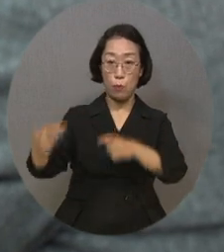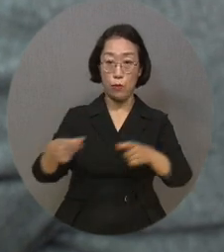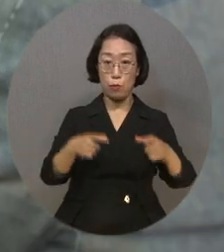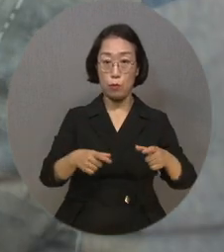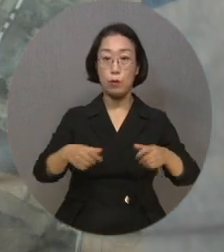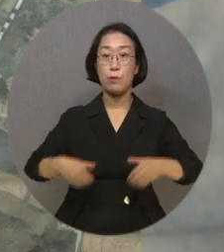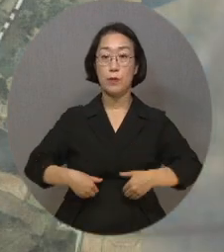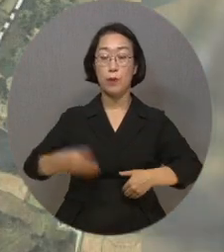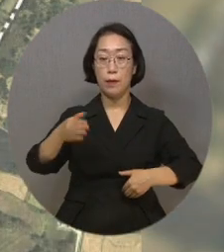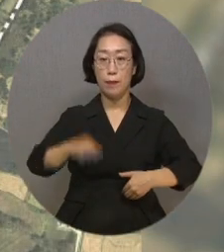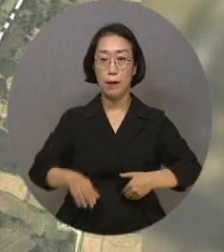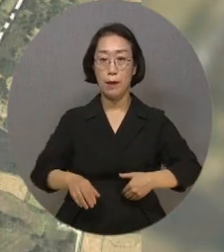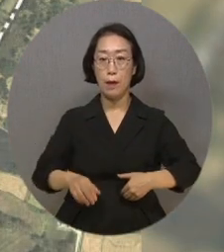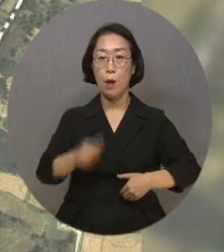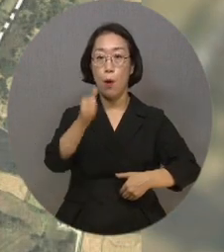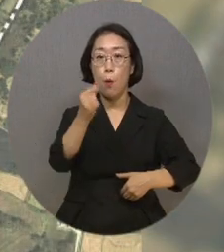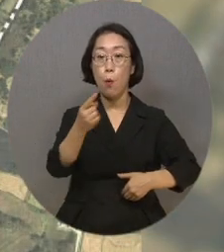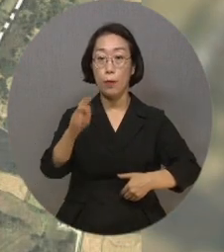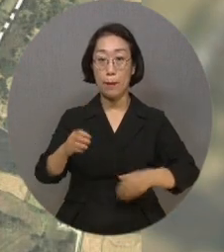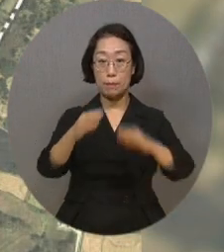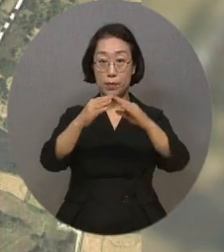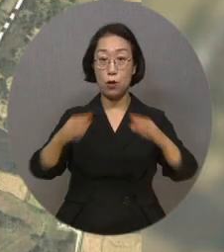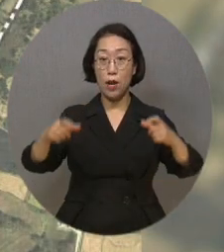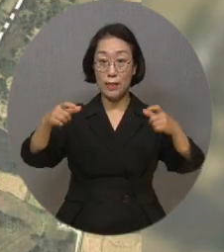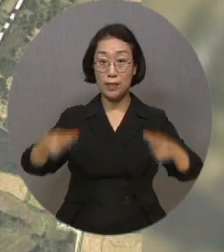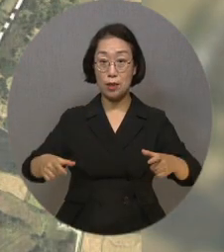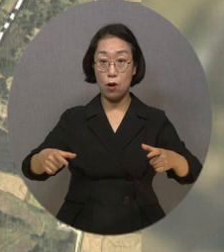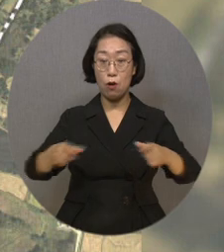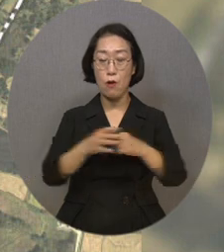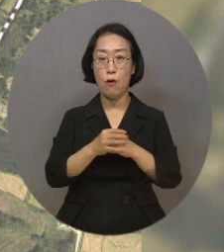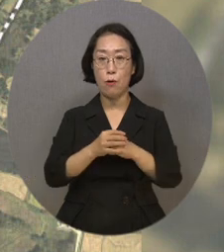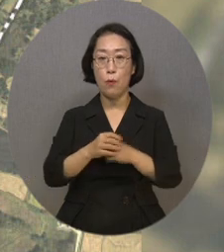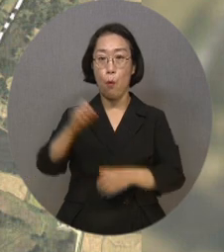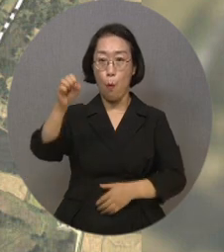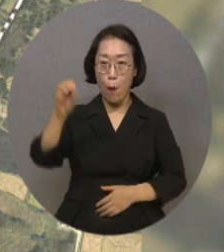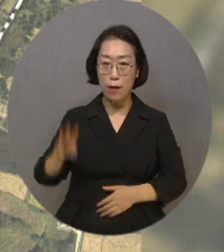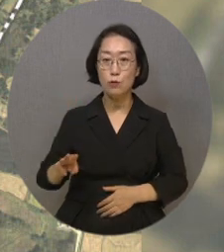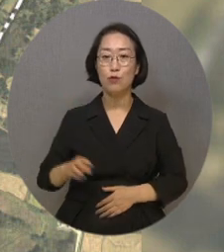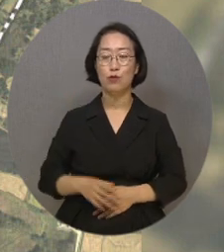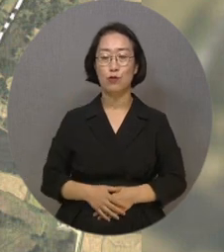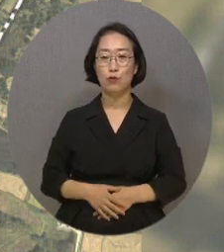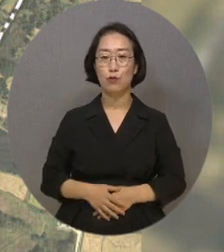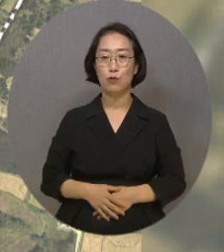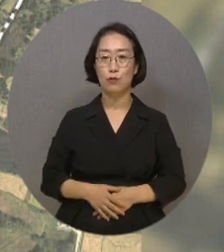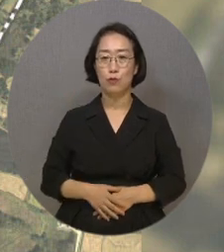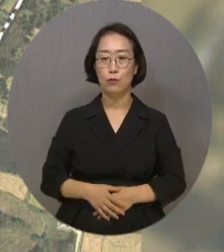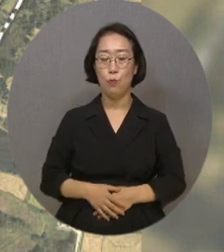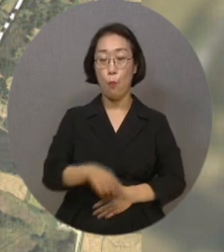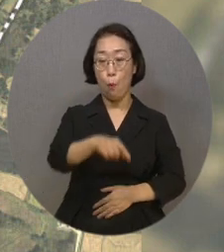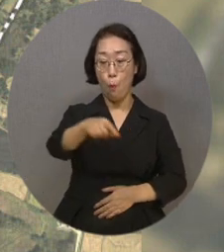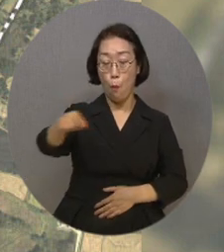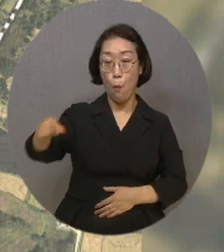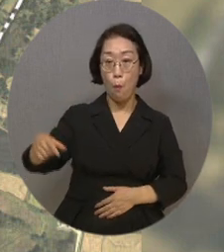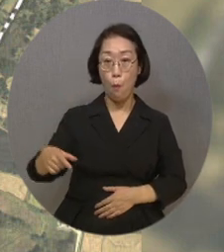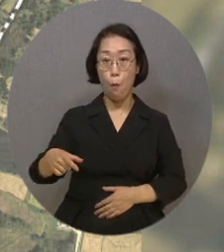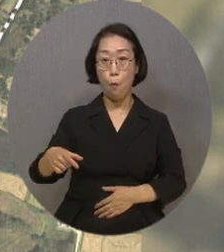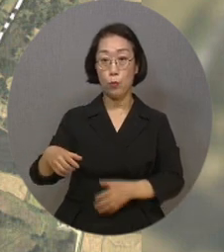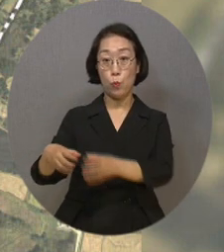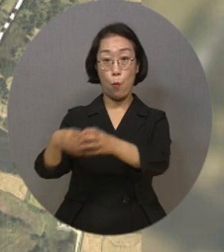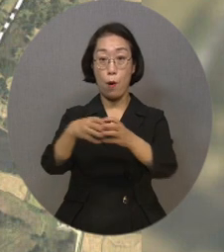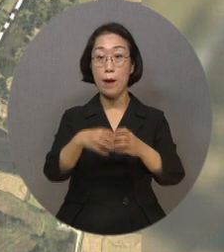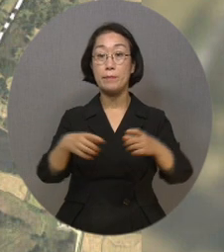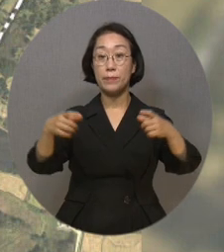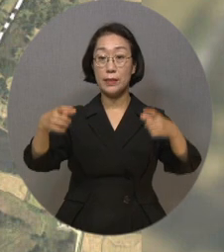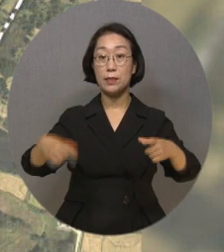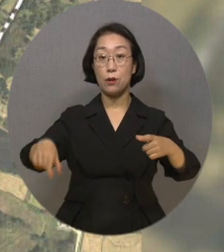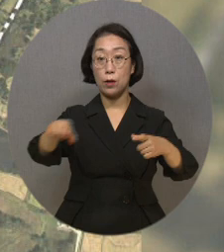만들어지는데 호남권이라고 해서 저희가 전북, 전남, 광주 를 이제 아우르는 그런